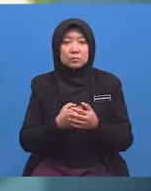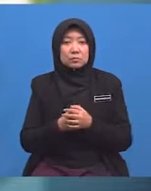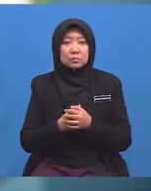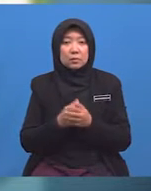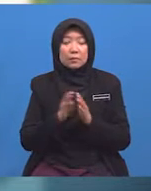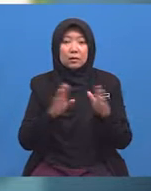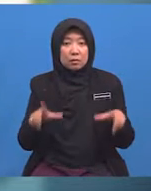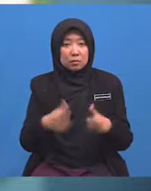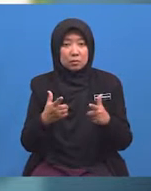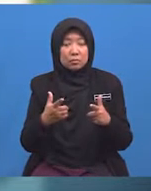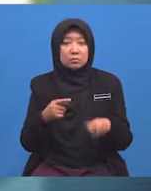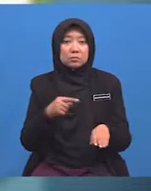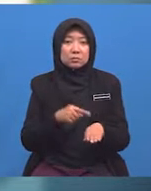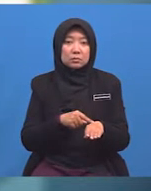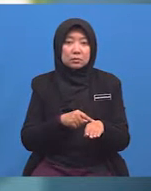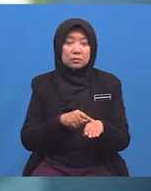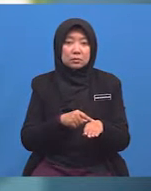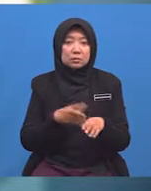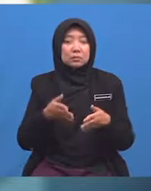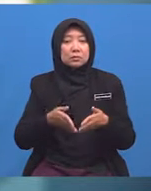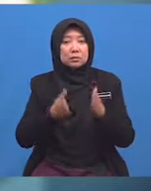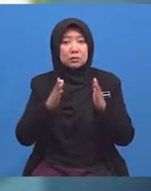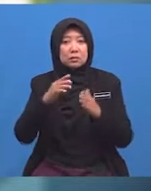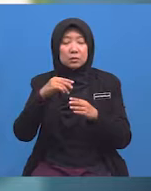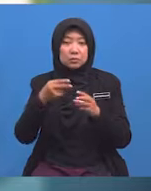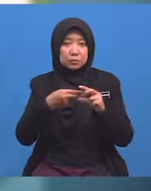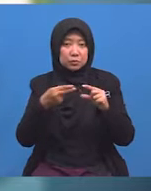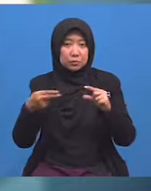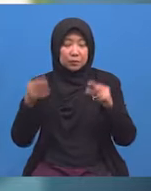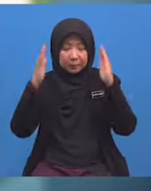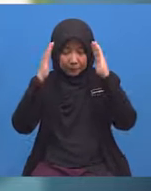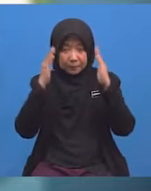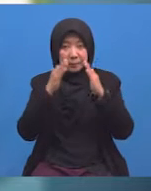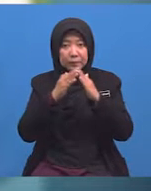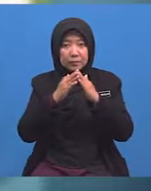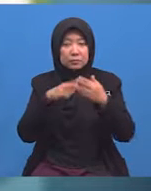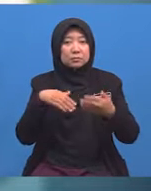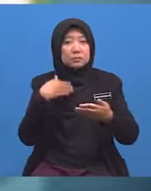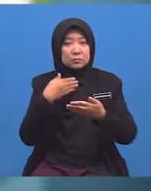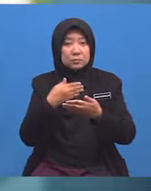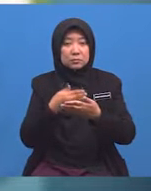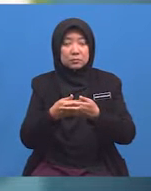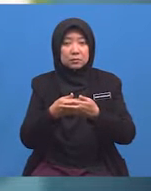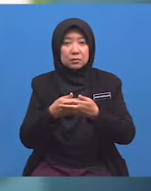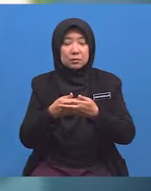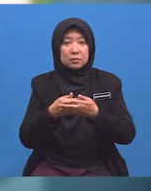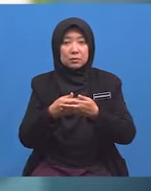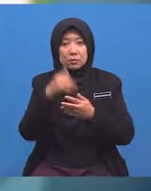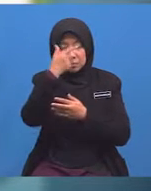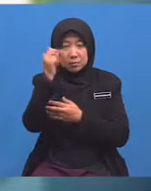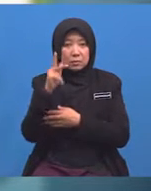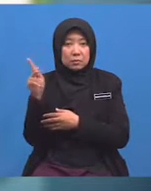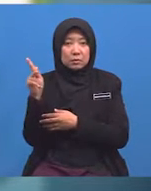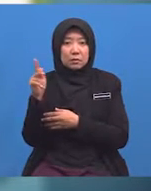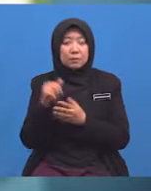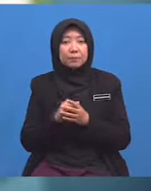yang berlaku di laluan Genting Highland, Pahang sehingga menyebabkan